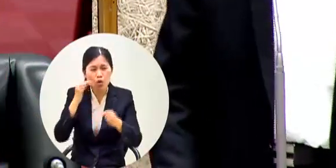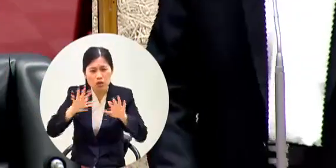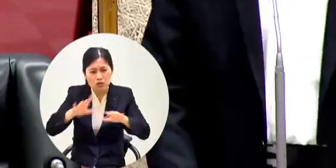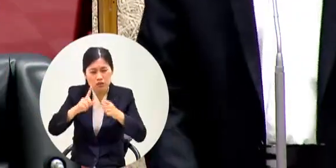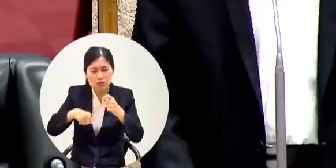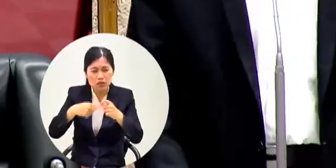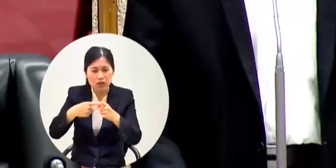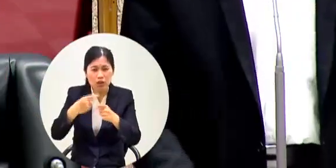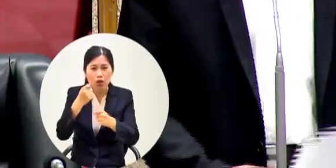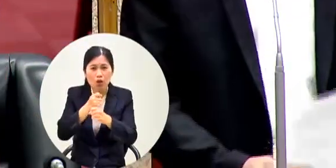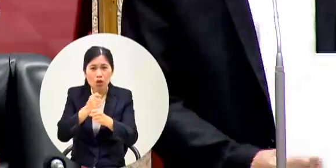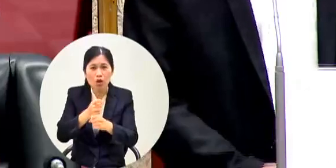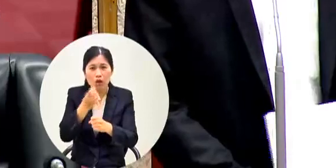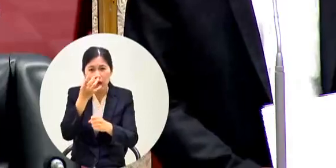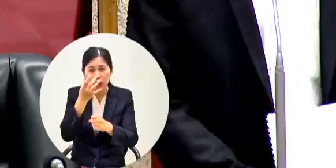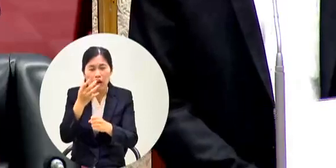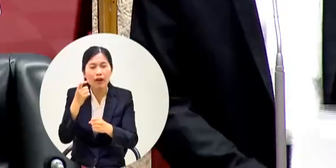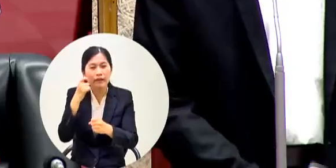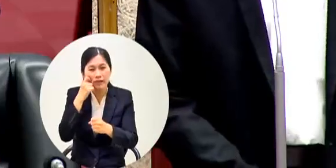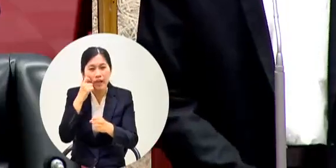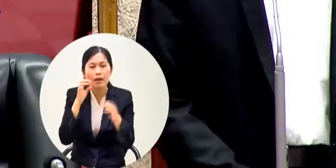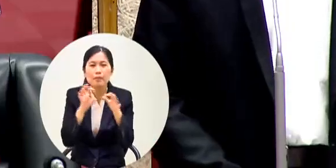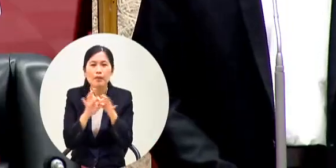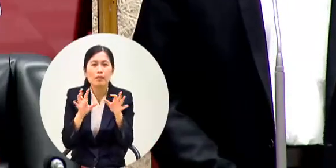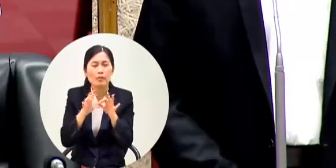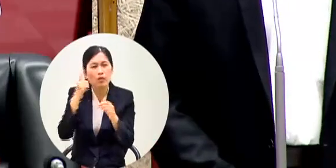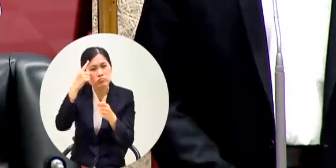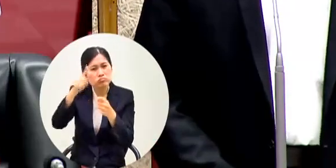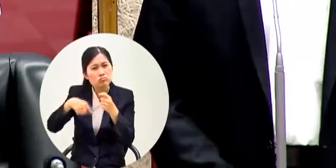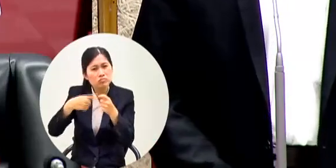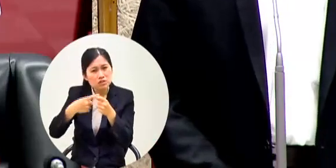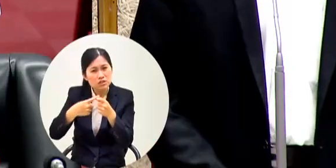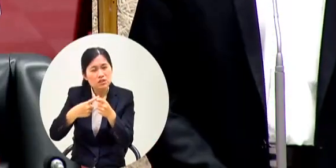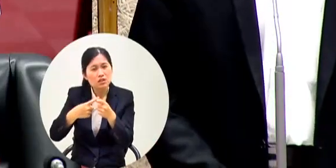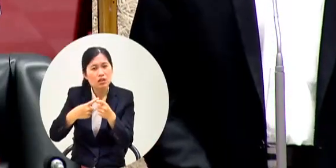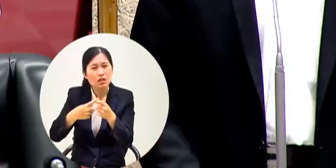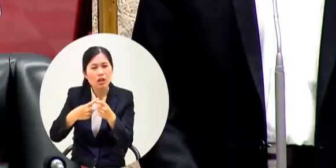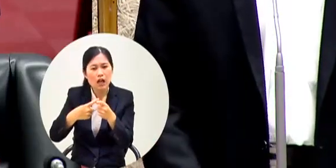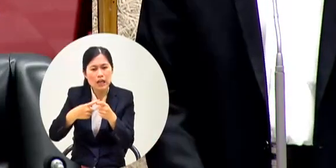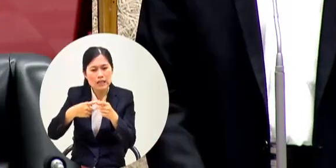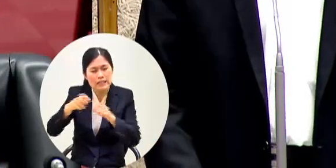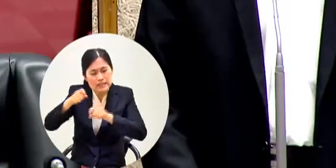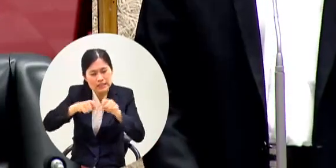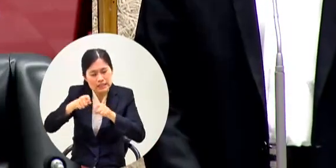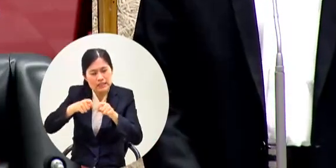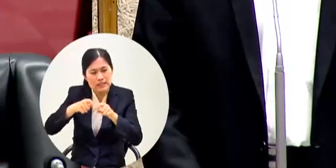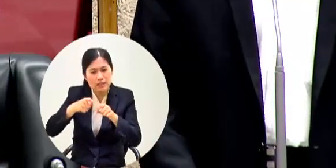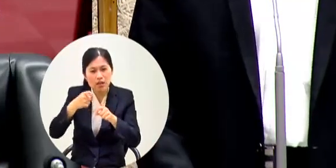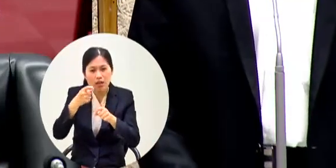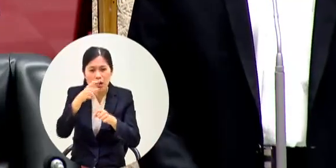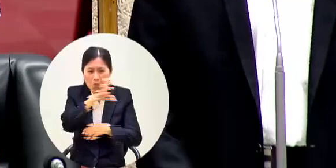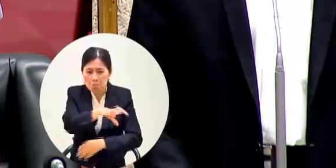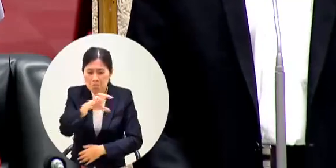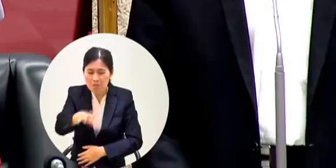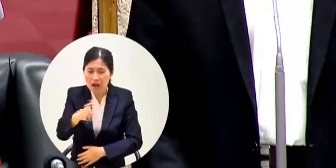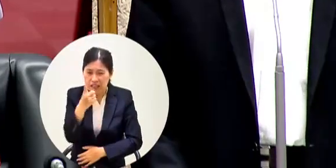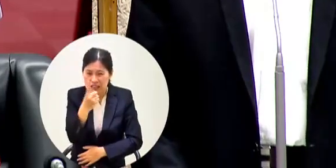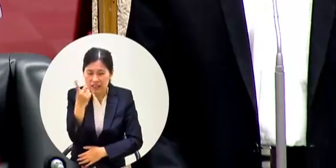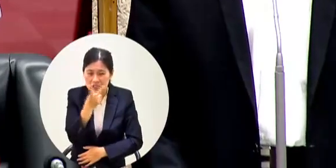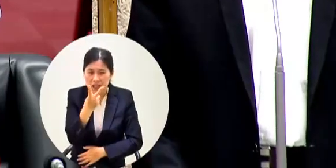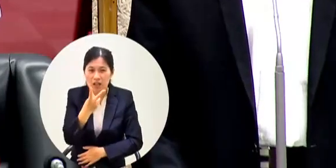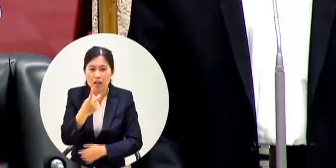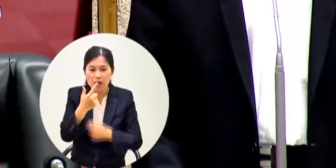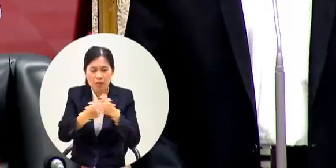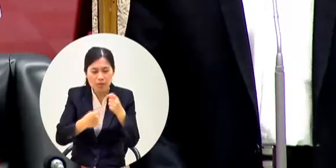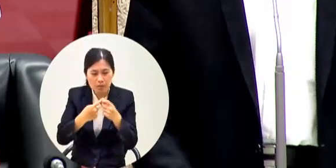三个部落剩下一个部落要完成了，接着是纳马夏也是三个部落。我希望今